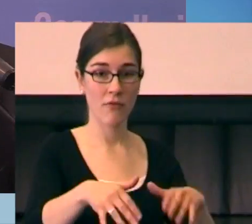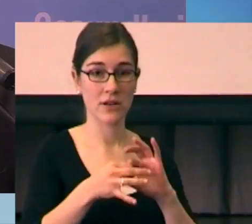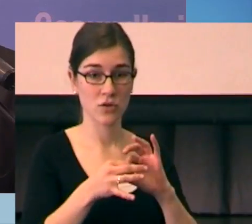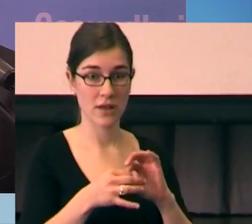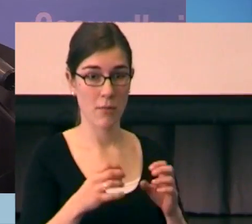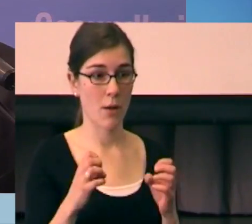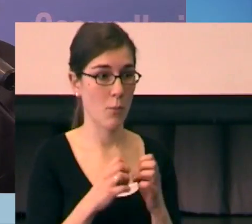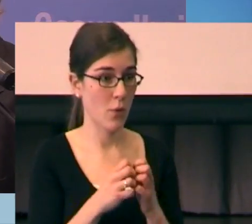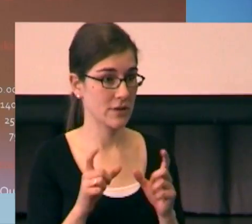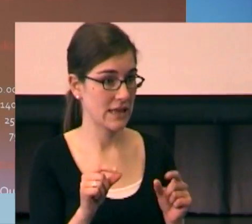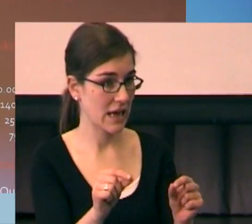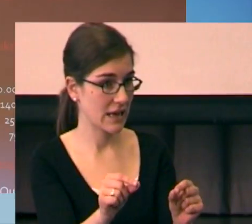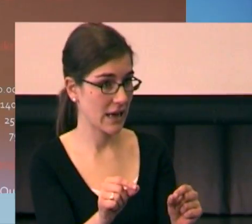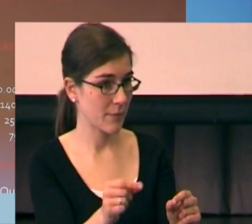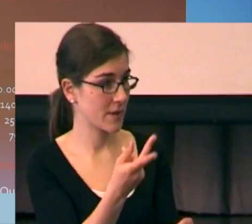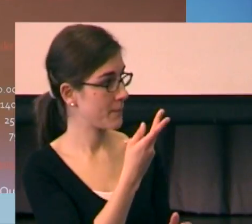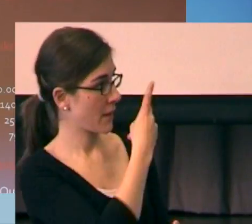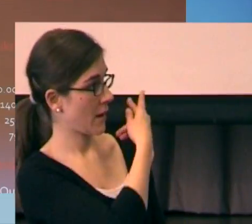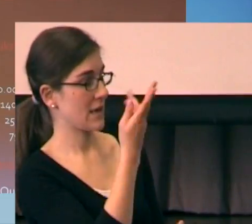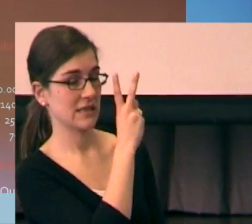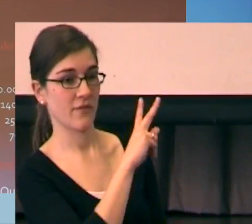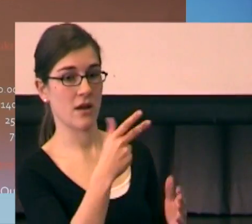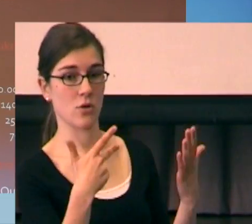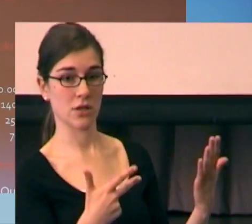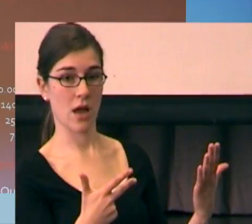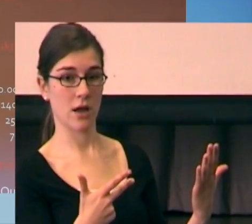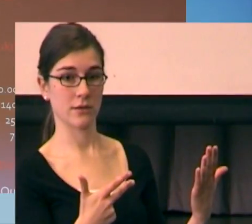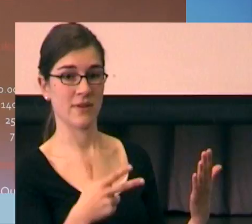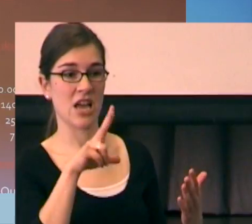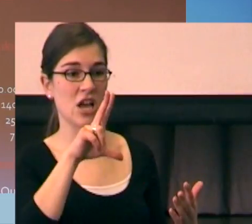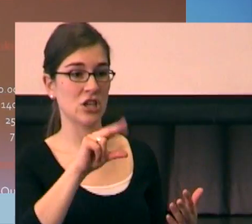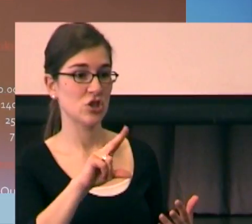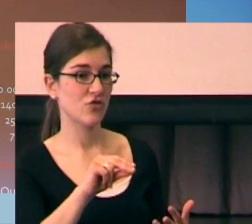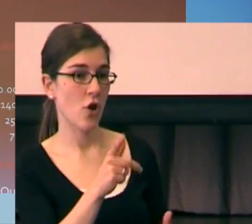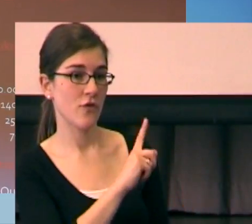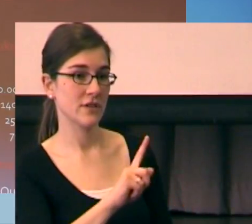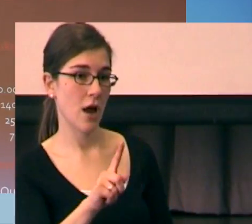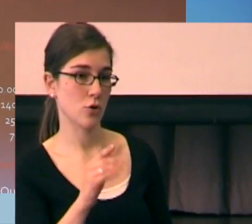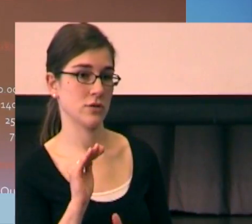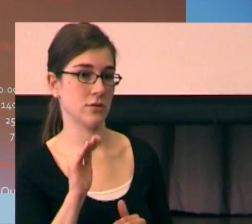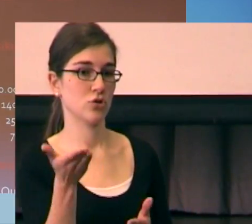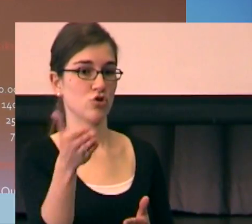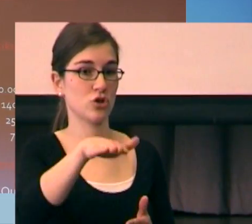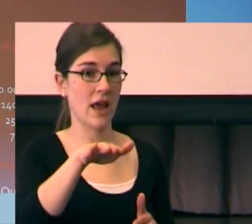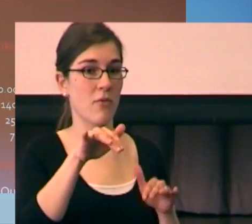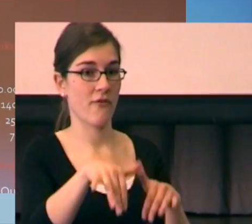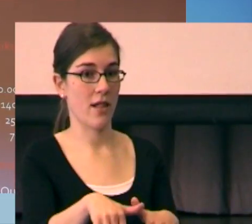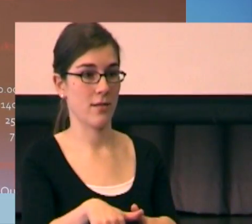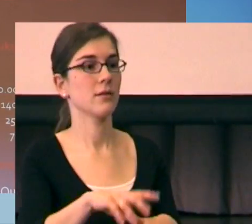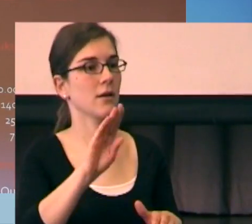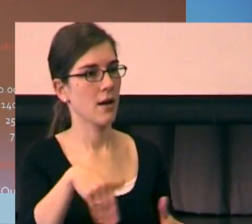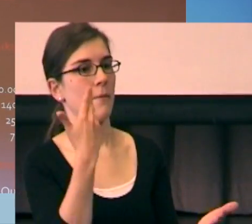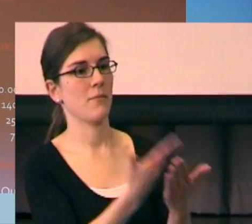Prostatakarzinom bezogen sind. 2008 12.000 Sterbefälle, nachgewiesene Sterbefälle,